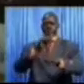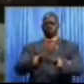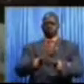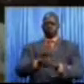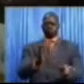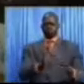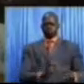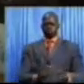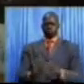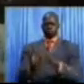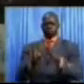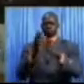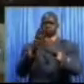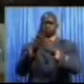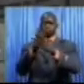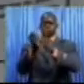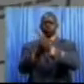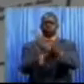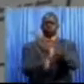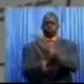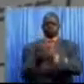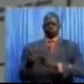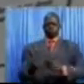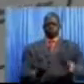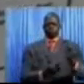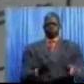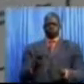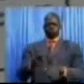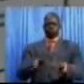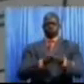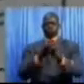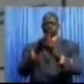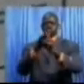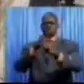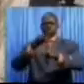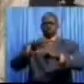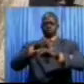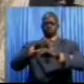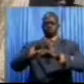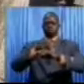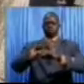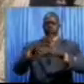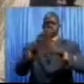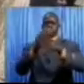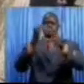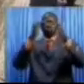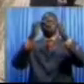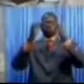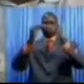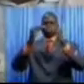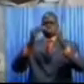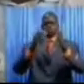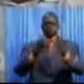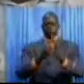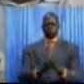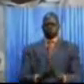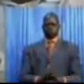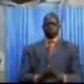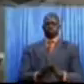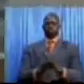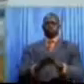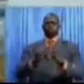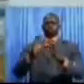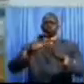coopération interétatique dans la gestion durable des ressources naturelles transfrontalières, cas du complexe W